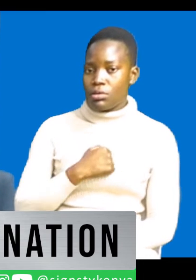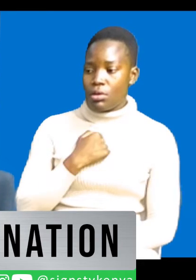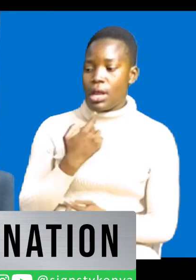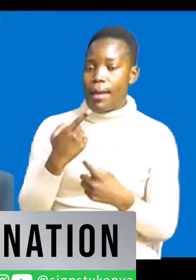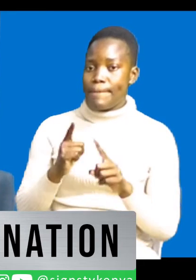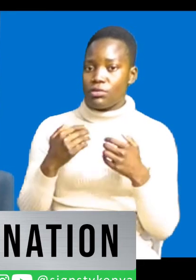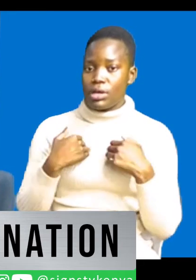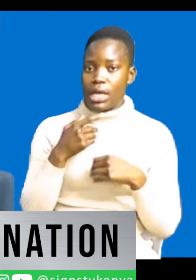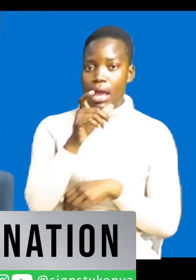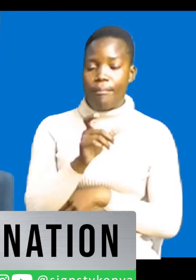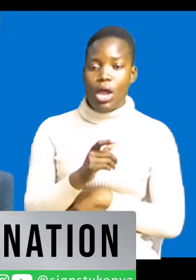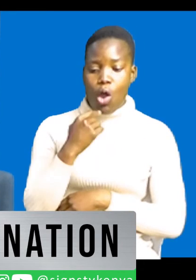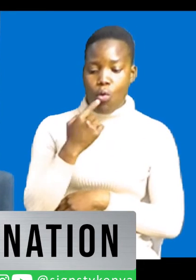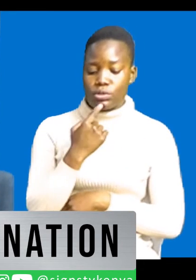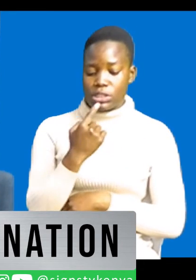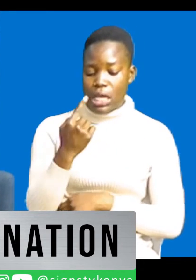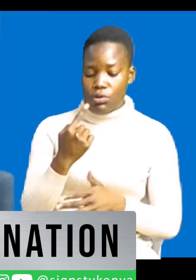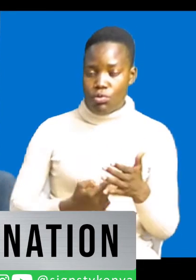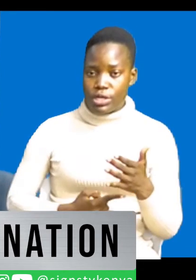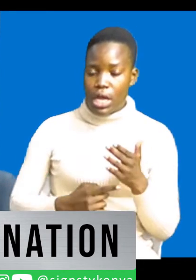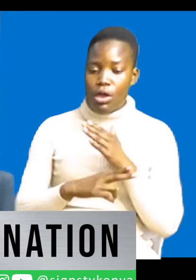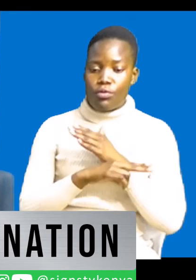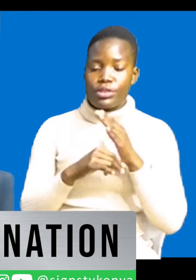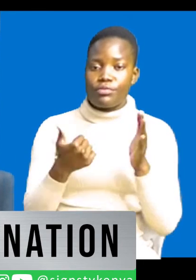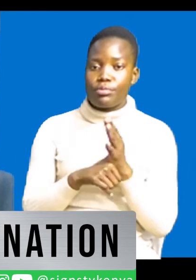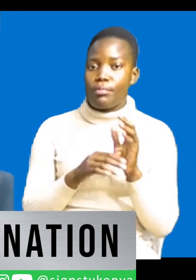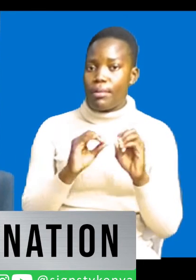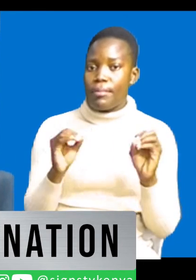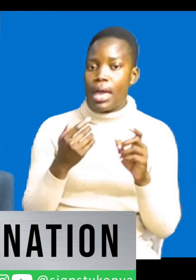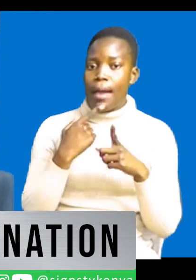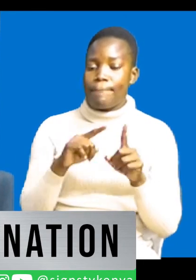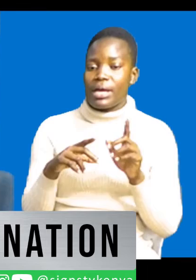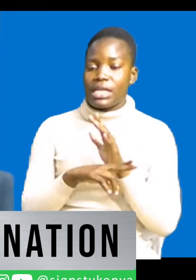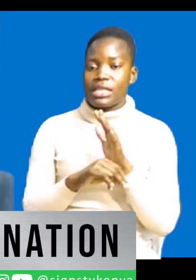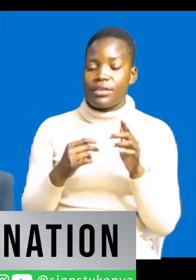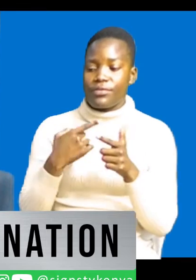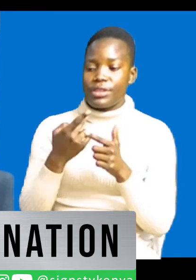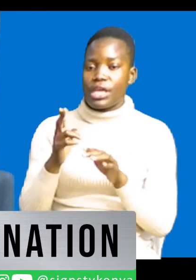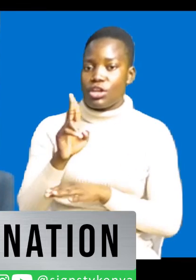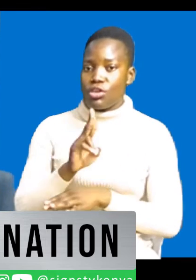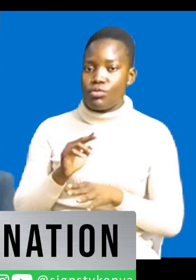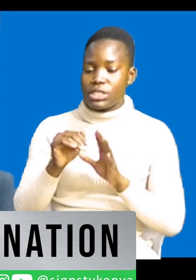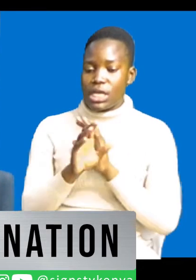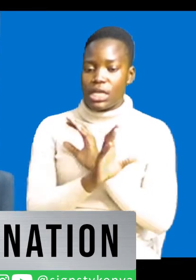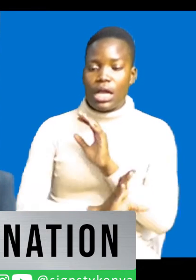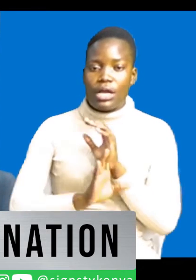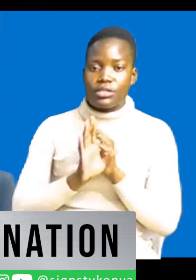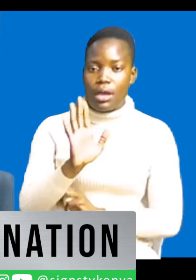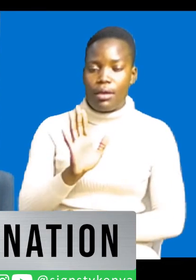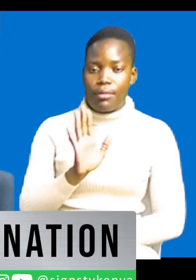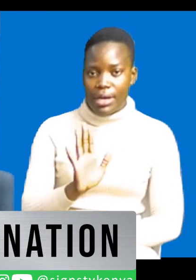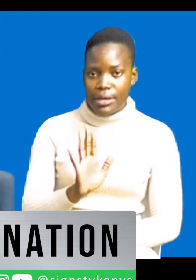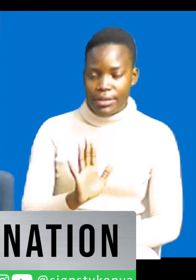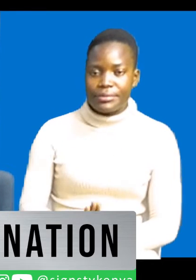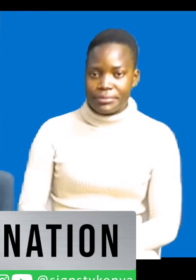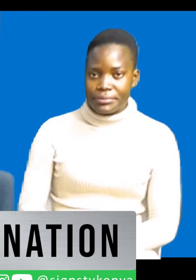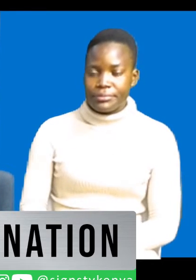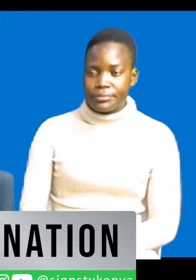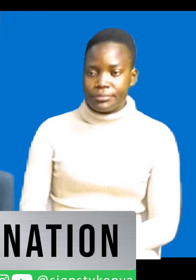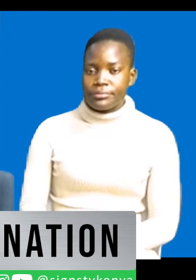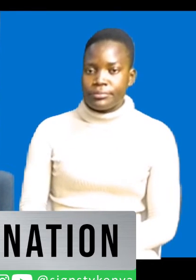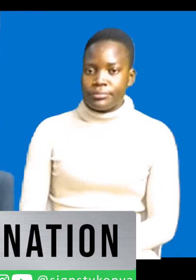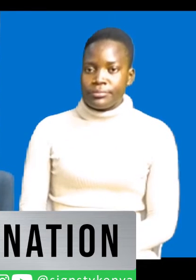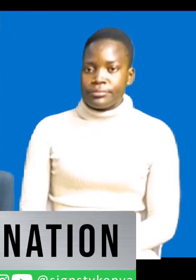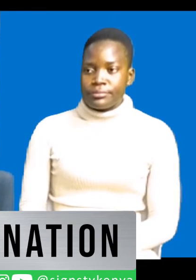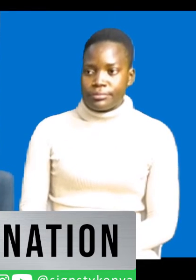short, but there was someone who said kuiba sio shida, but iba tu na utumie kwa nchi yako ndio circulate. Like